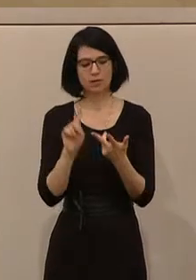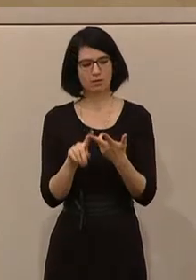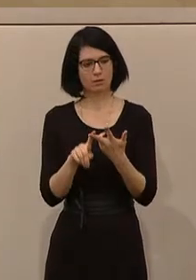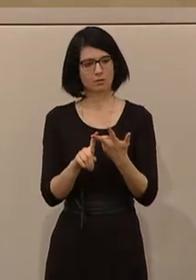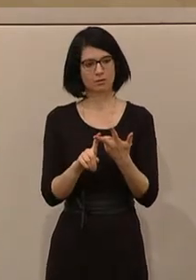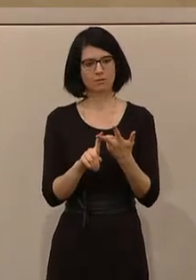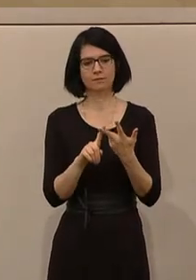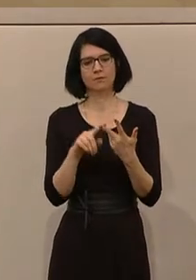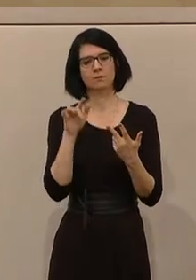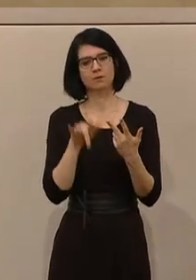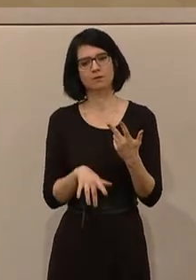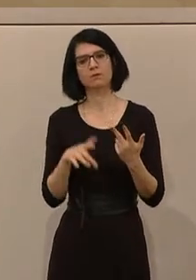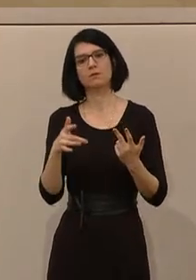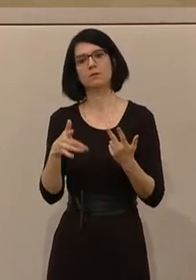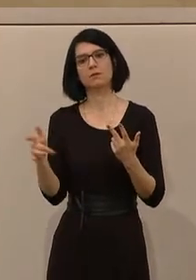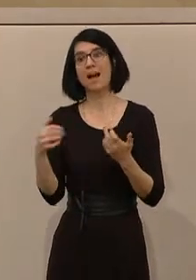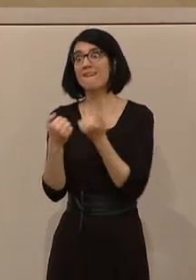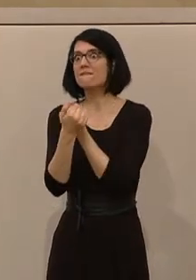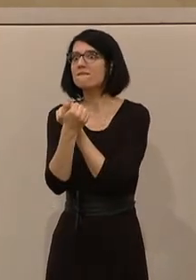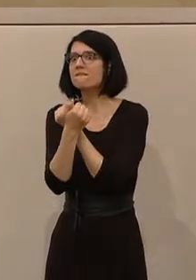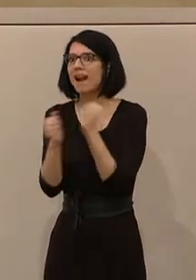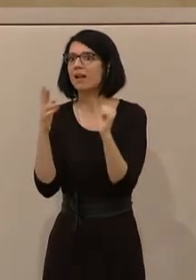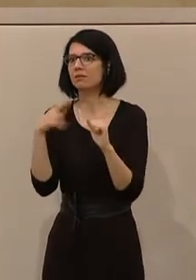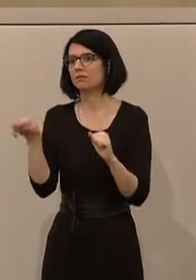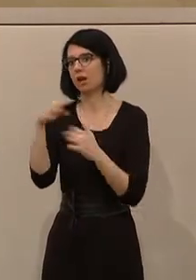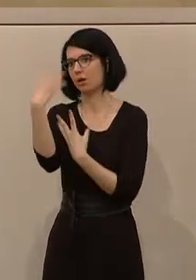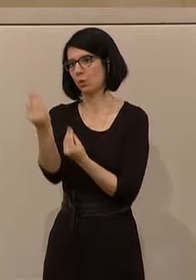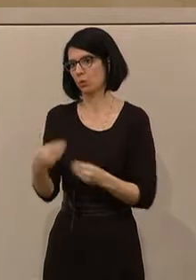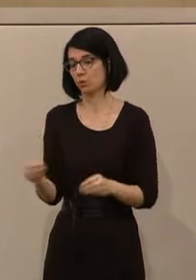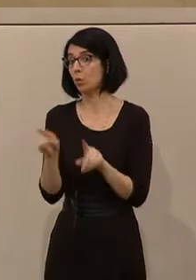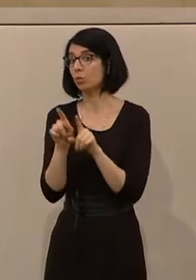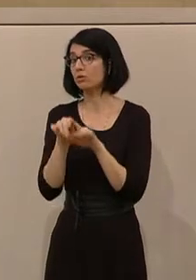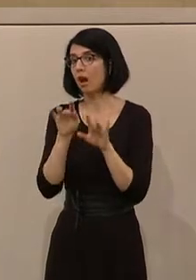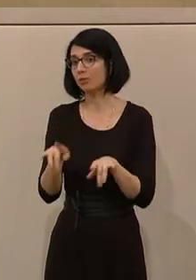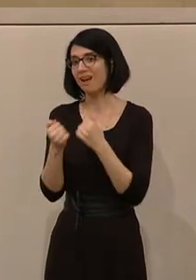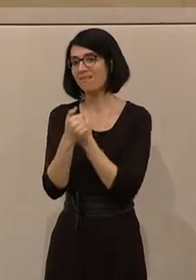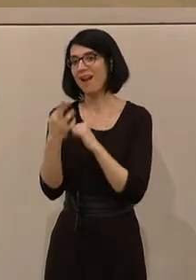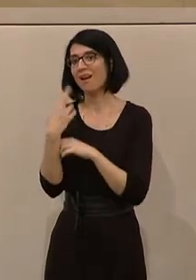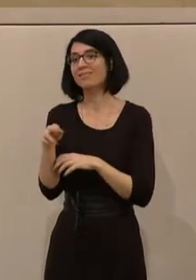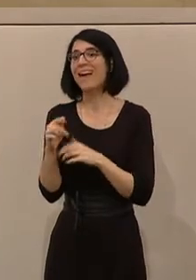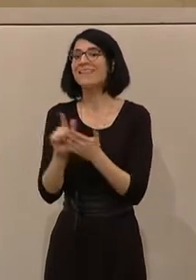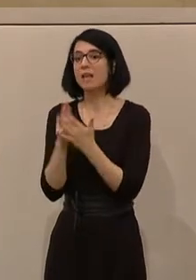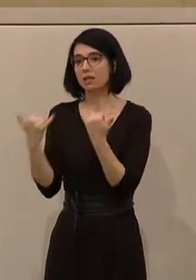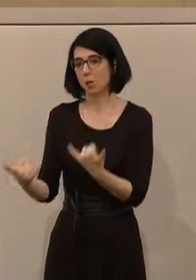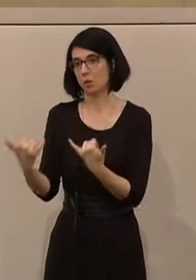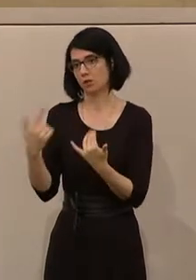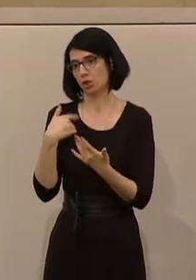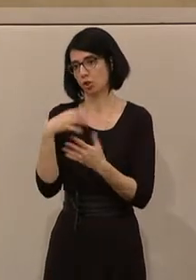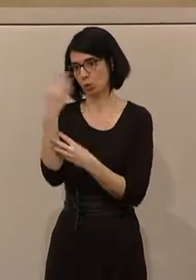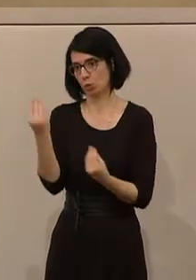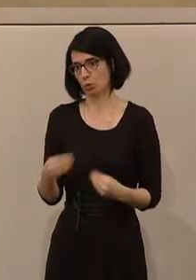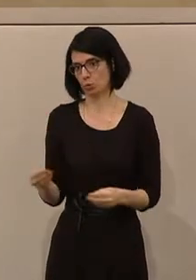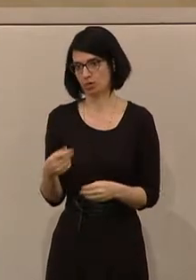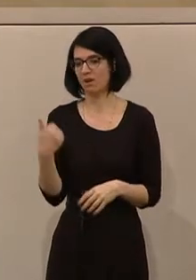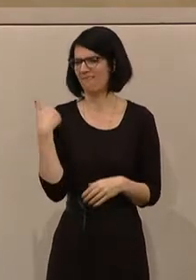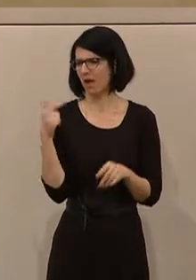auch zur uneingeschränkten Freiheit der Kunst, insbesondere auch der zeitgenössischen Kunst. Ganz im Sinne auch des Wahlspruchs der